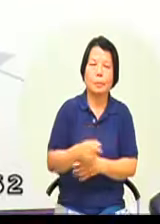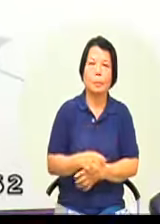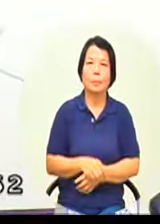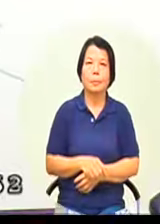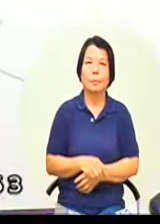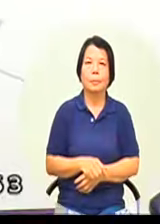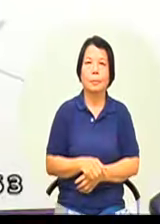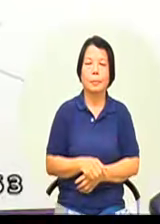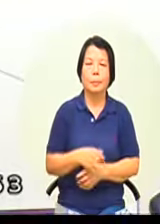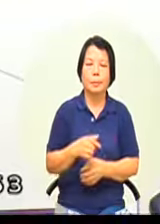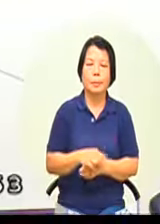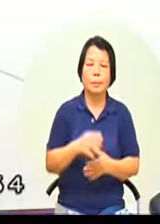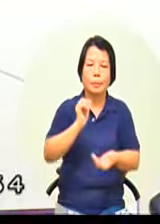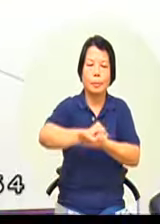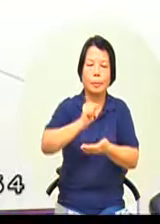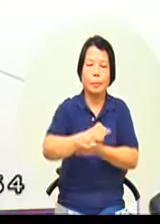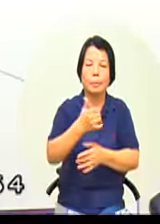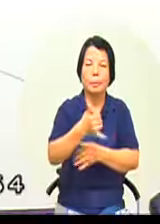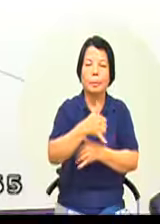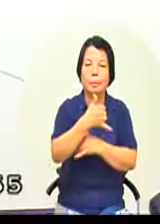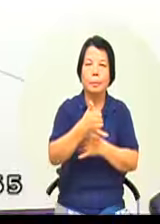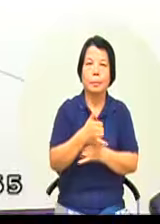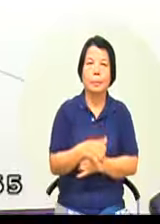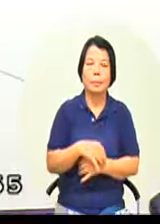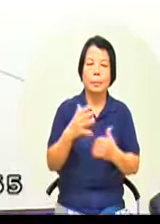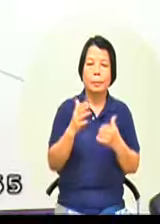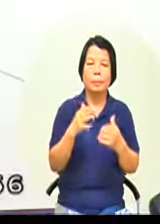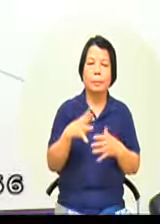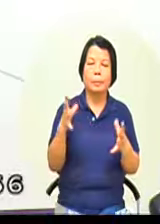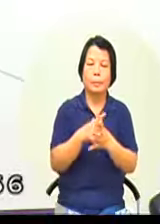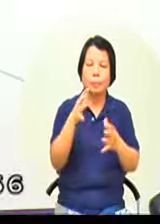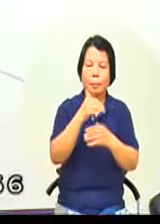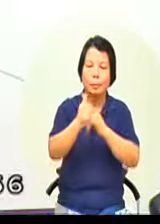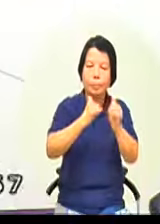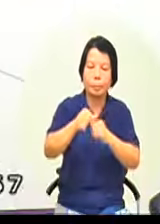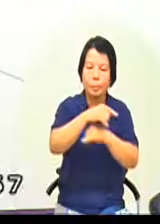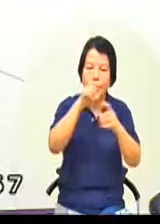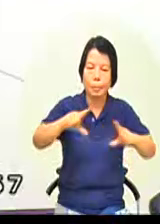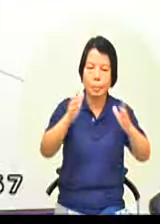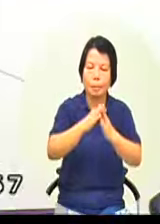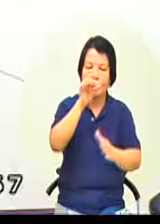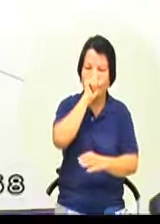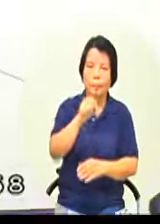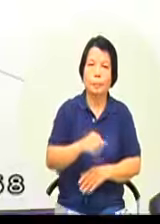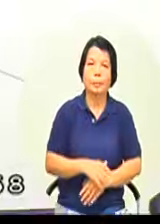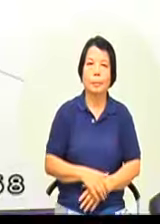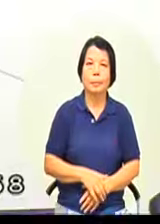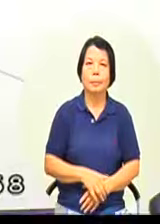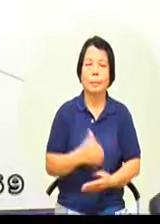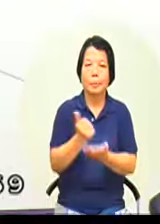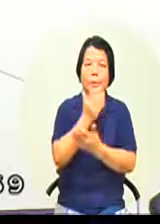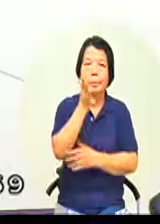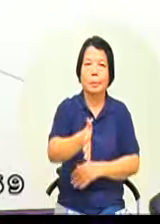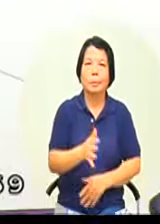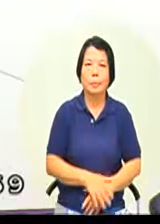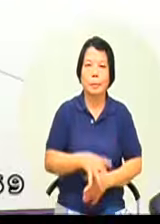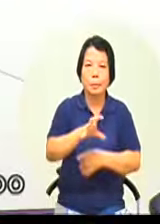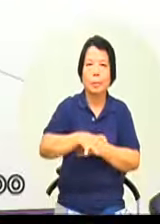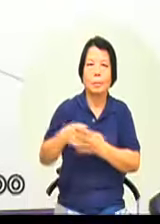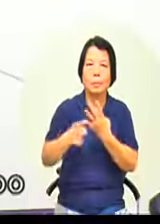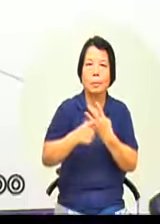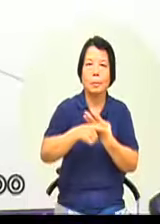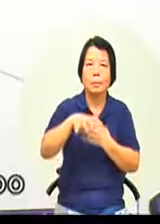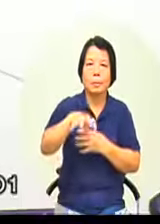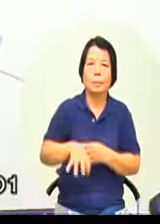的媒体朋友啊、市民朋友，大家好。那我要请教我们农业局局